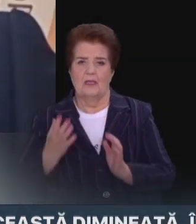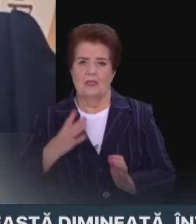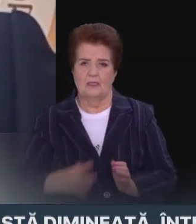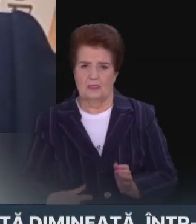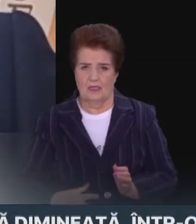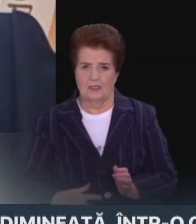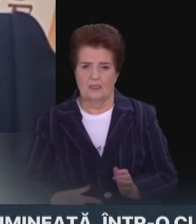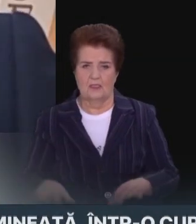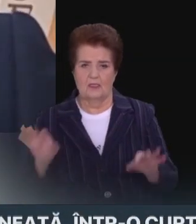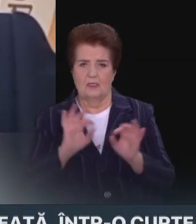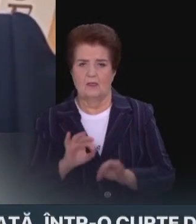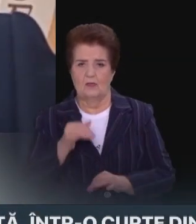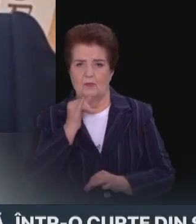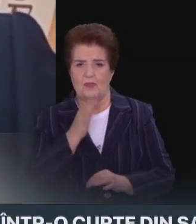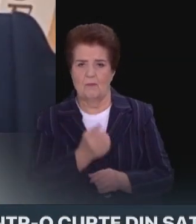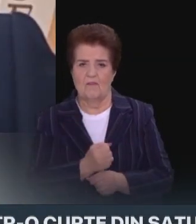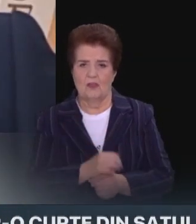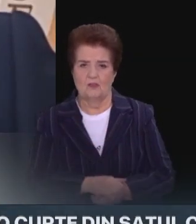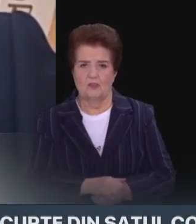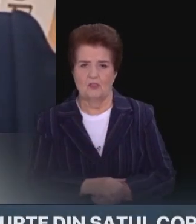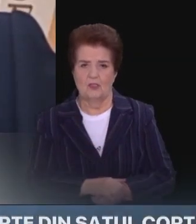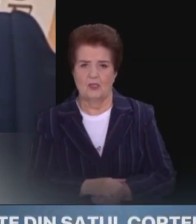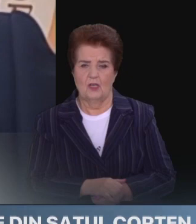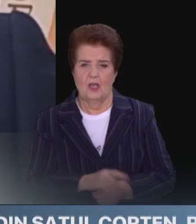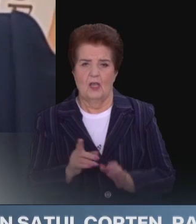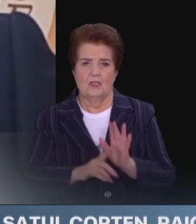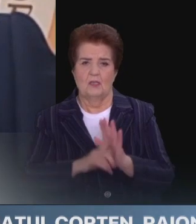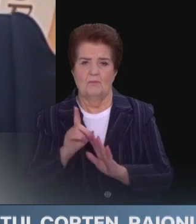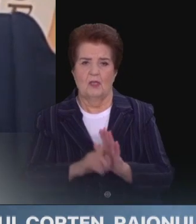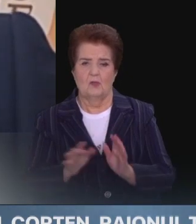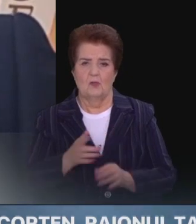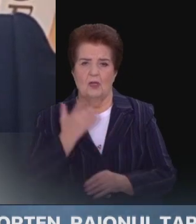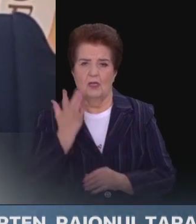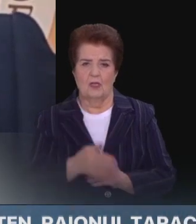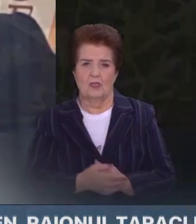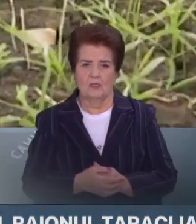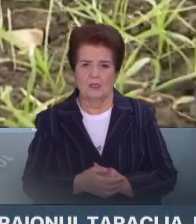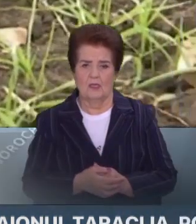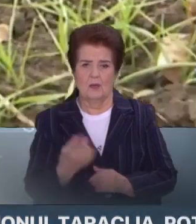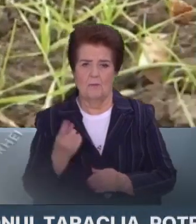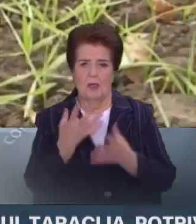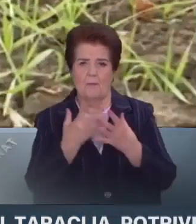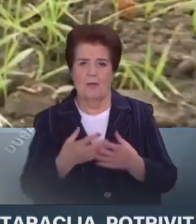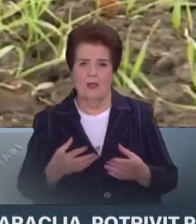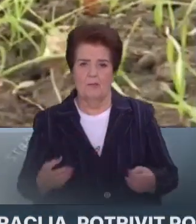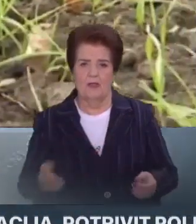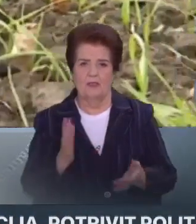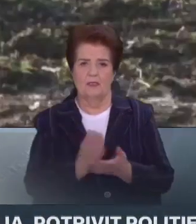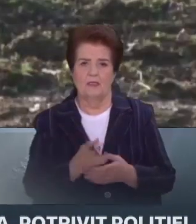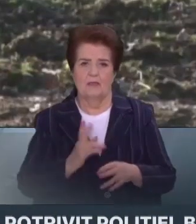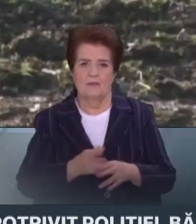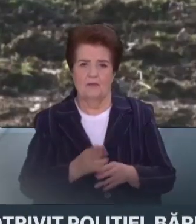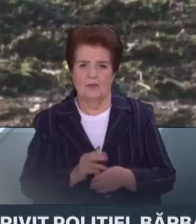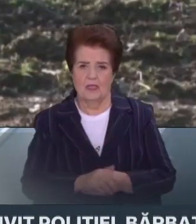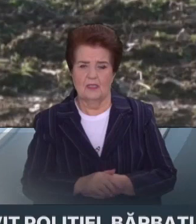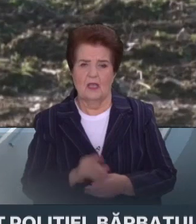ce putem face noi atunci ca să scădem temperaturile. Când în primăvară suntem în așteptare de înghețuri,